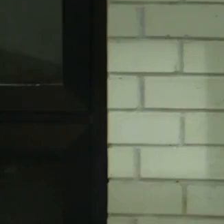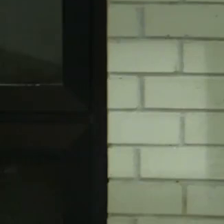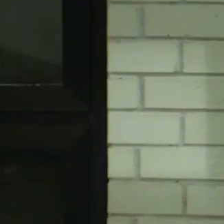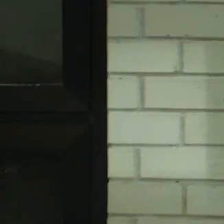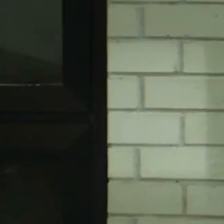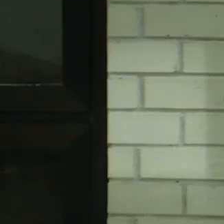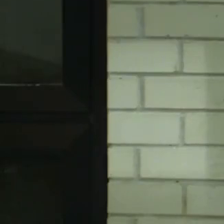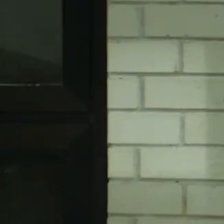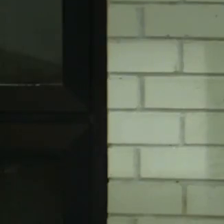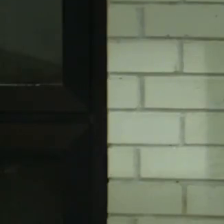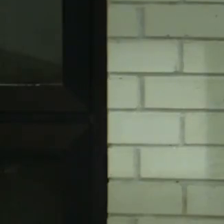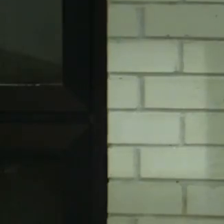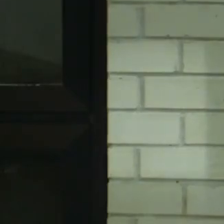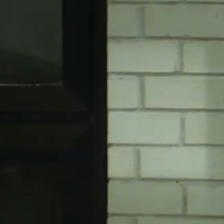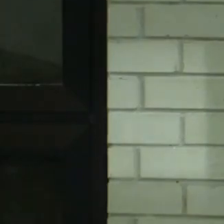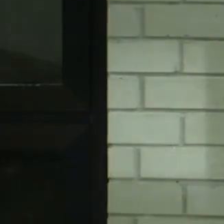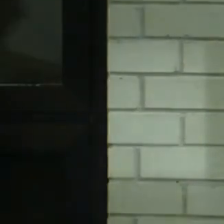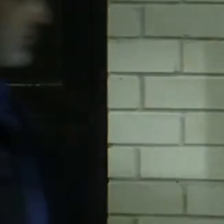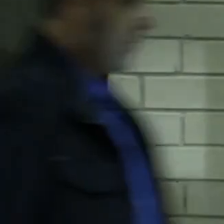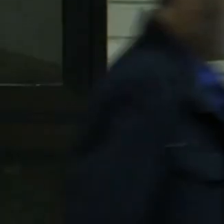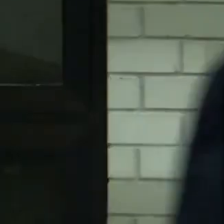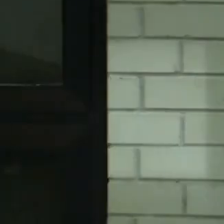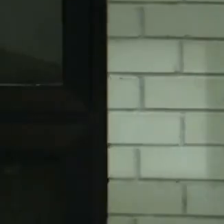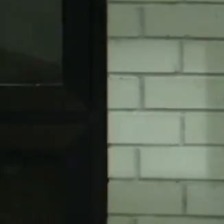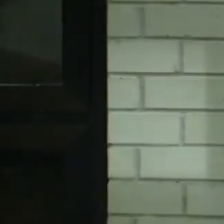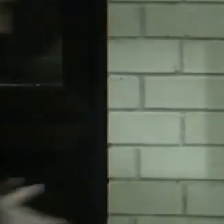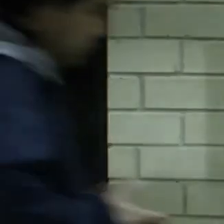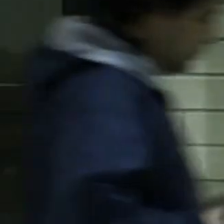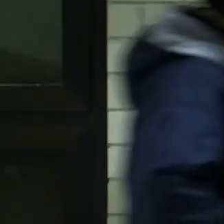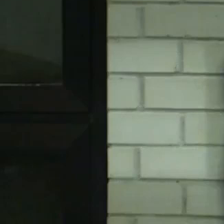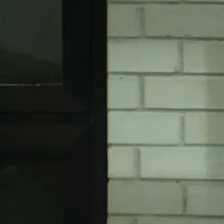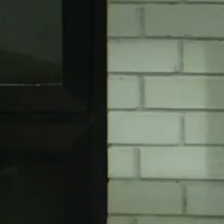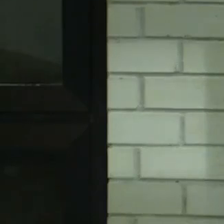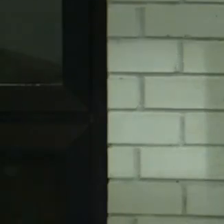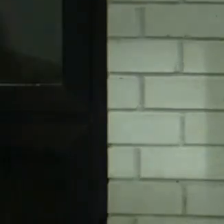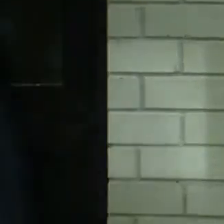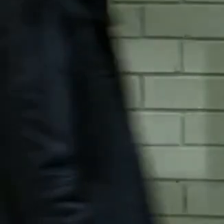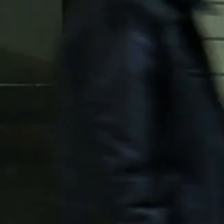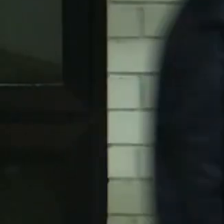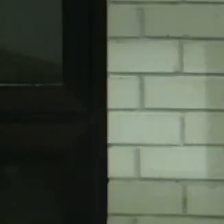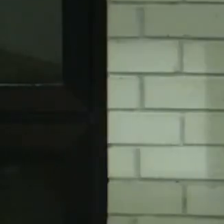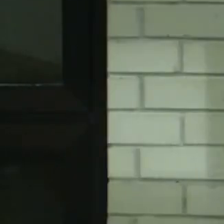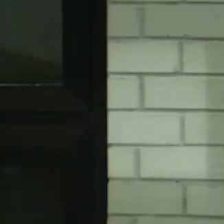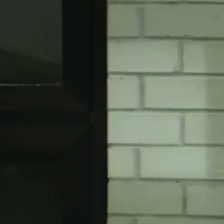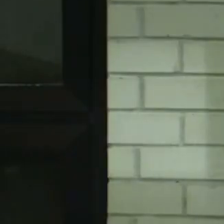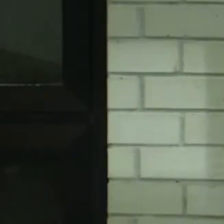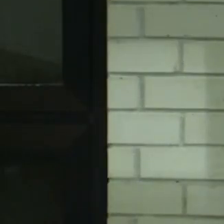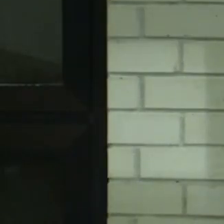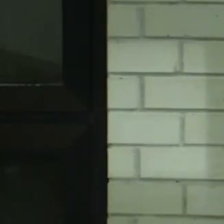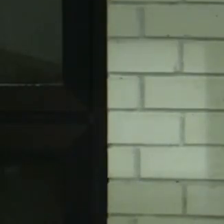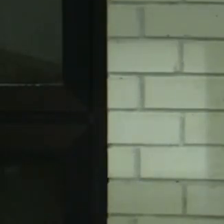جنتك، ومن اليقين ما تهون به علينا مصائب الدنيا. ومتعنا اللهم بأسماعنا